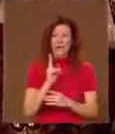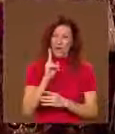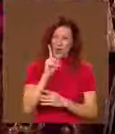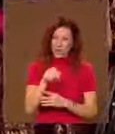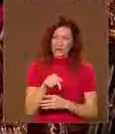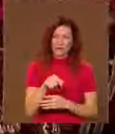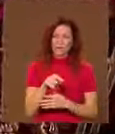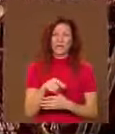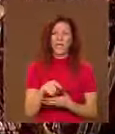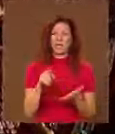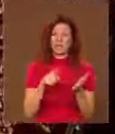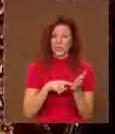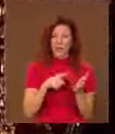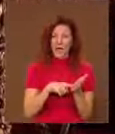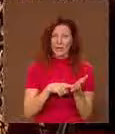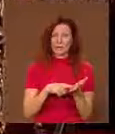и се пренасят